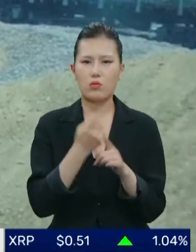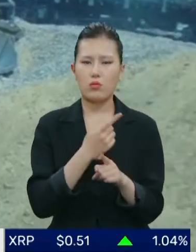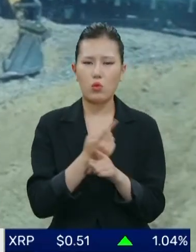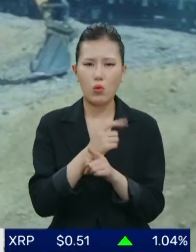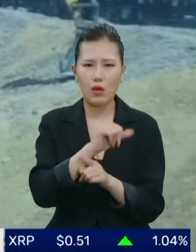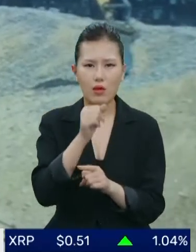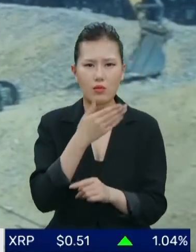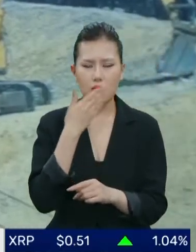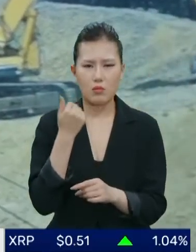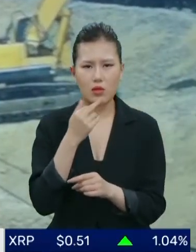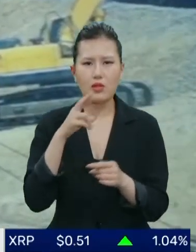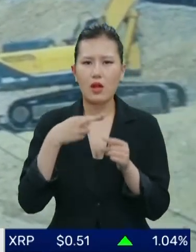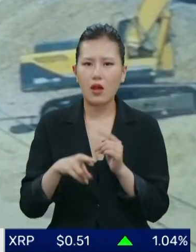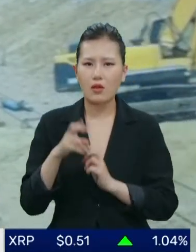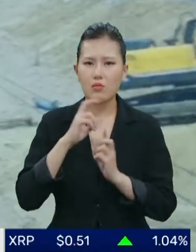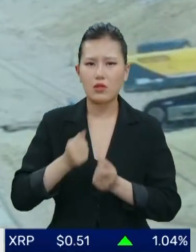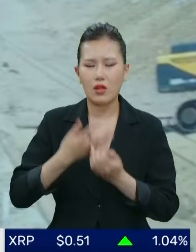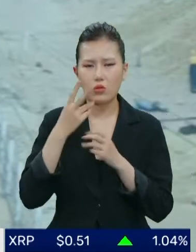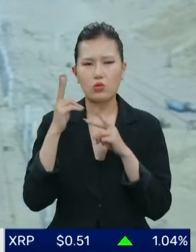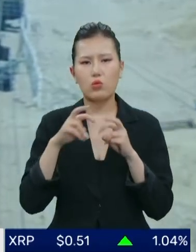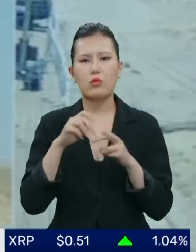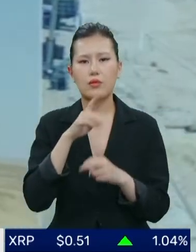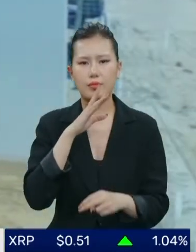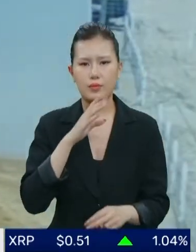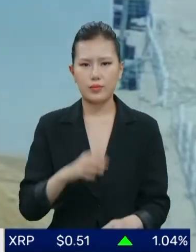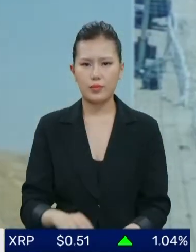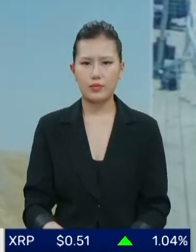осол гарсан шалтгааныг тогтоохоор ажиллаж байна.